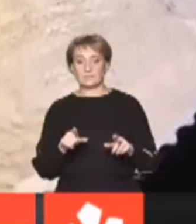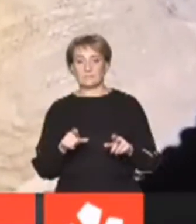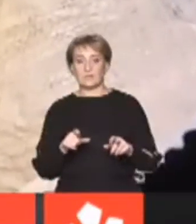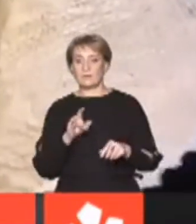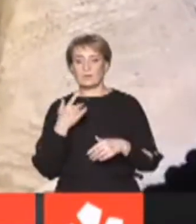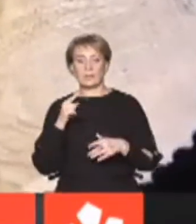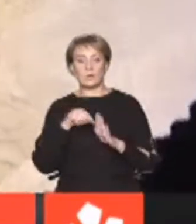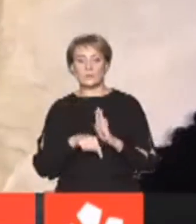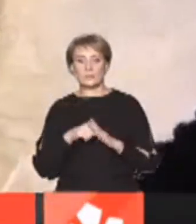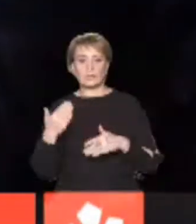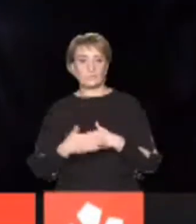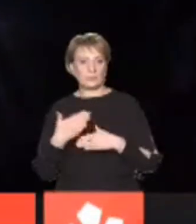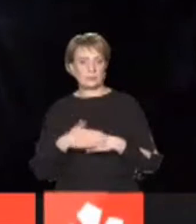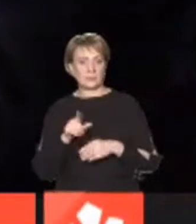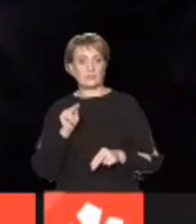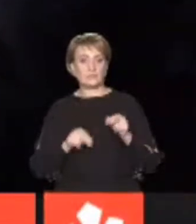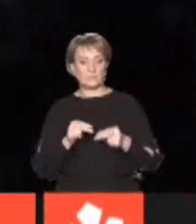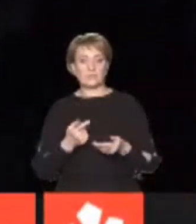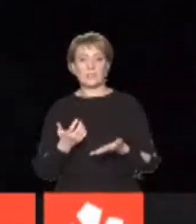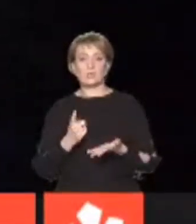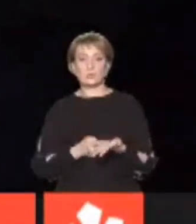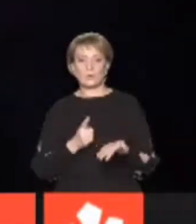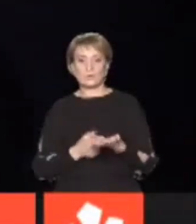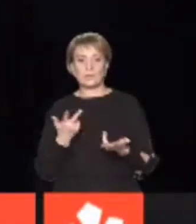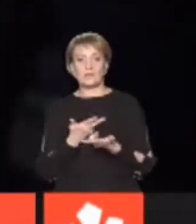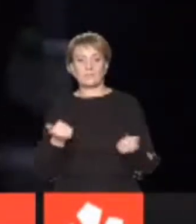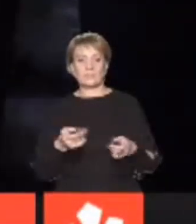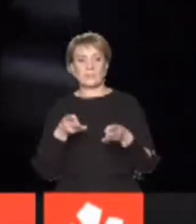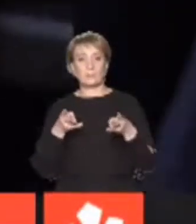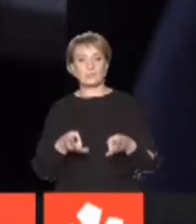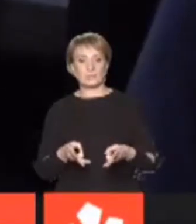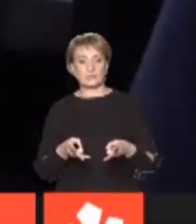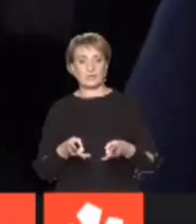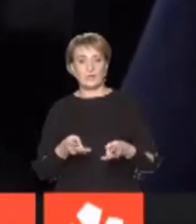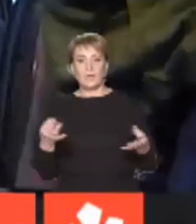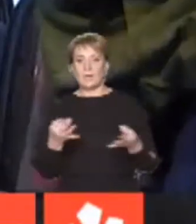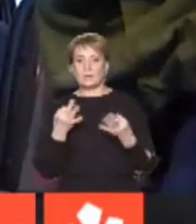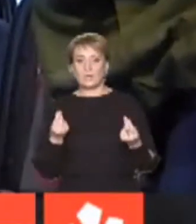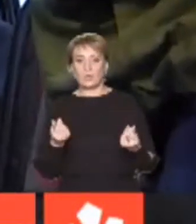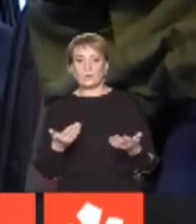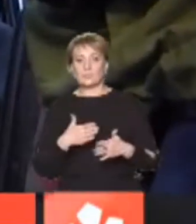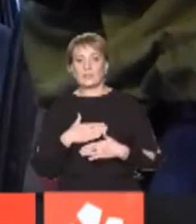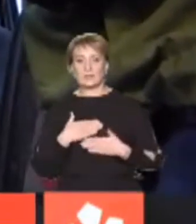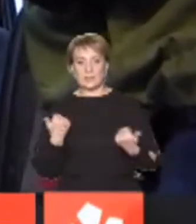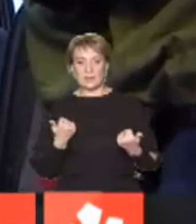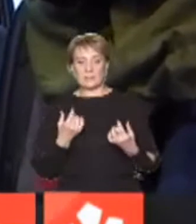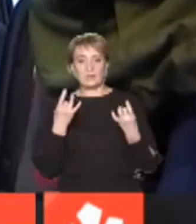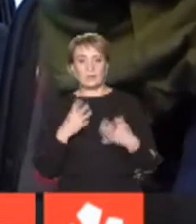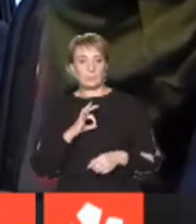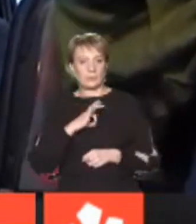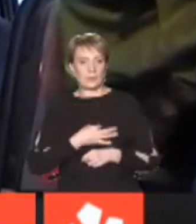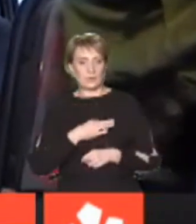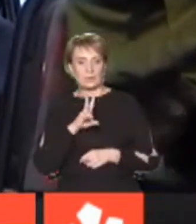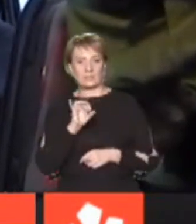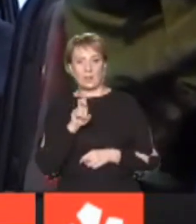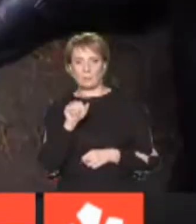покарати. Згодом Розенблат через суд домігся, щоб його визнали постраждалим. Мовляв, ніяких грошей він не хотів, це агенти НАБУ йому